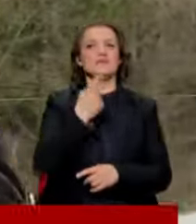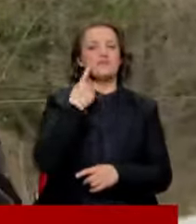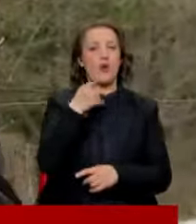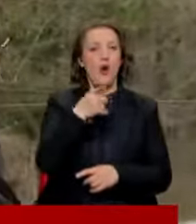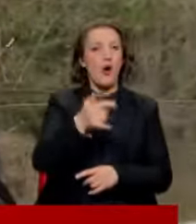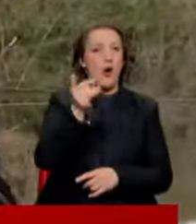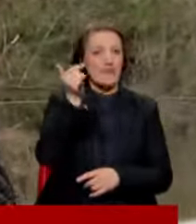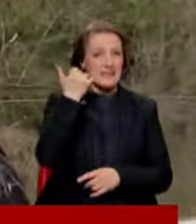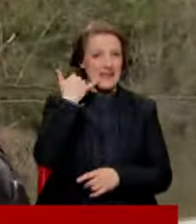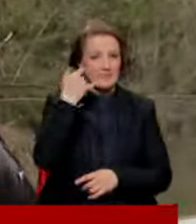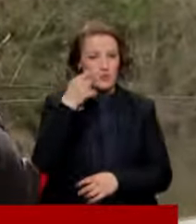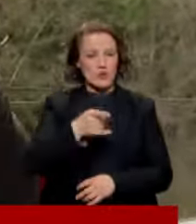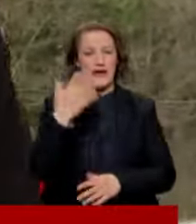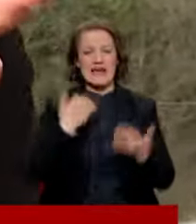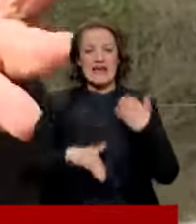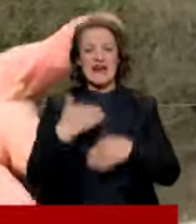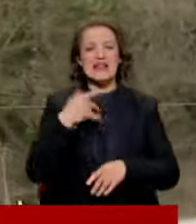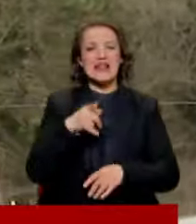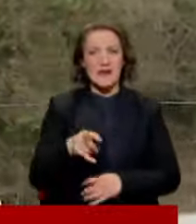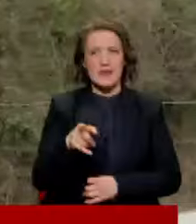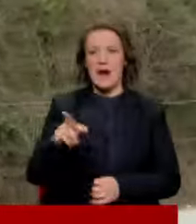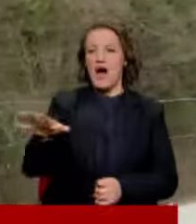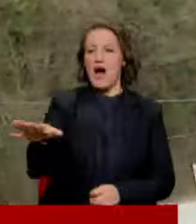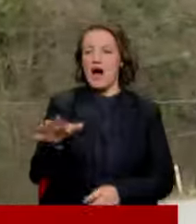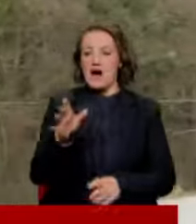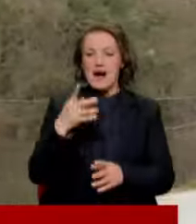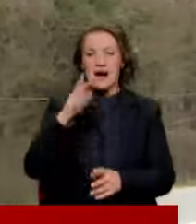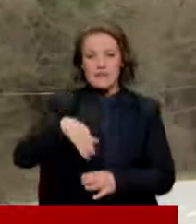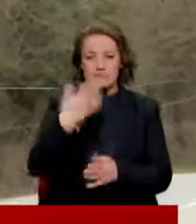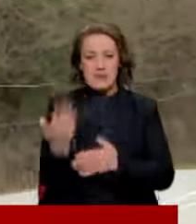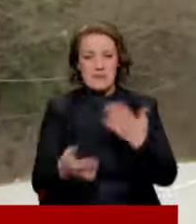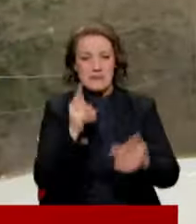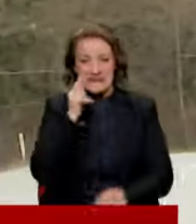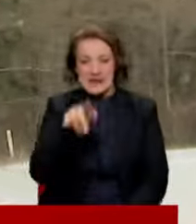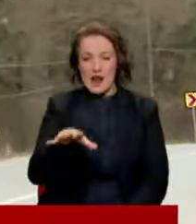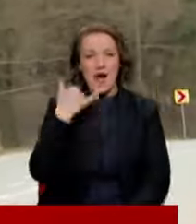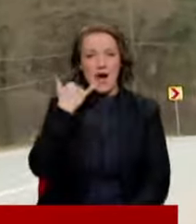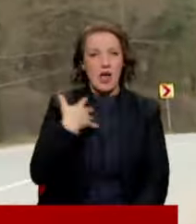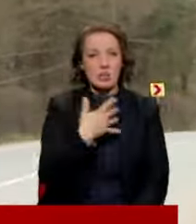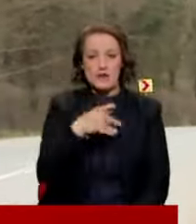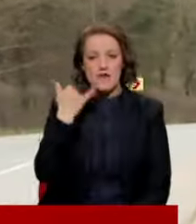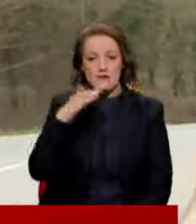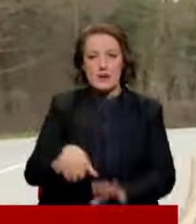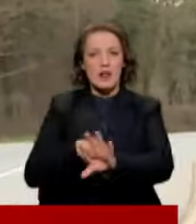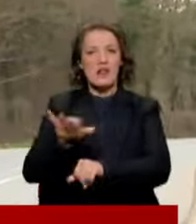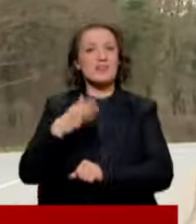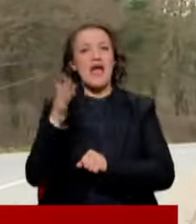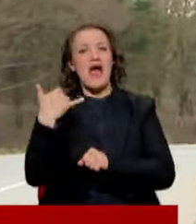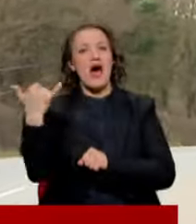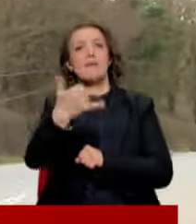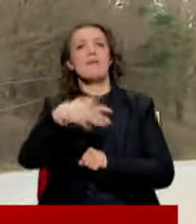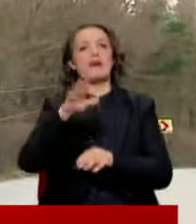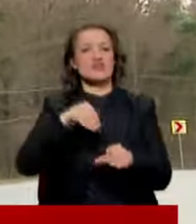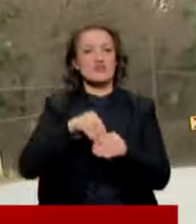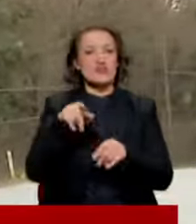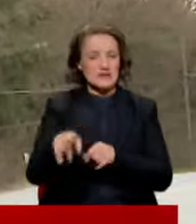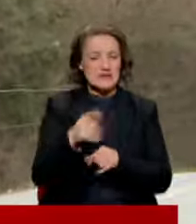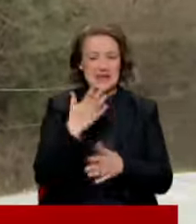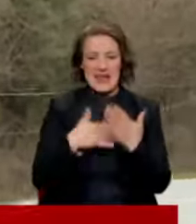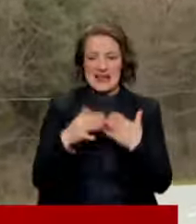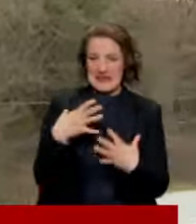işte o telefonu yaralıların üzerinden alan anne Eylem Tok'tu. Yani acil yardım çağırma yerine